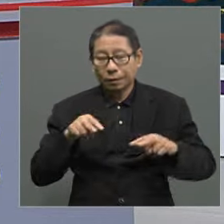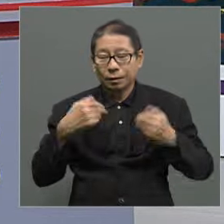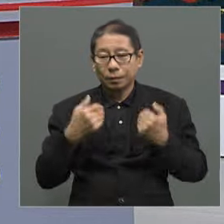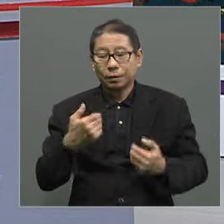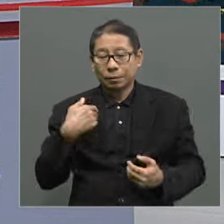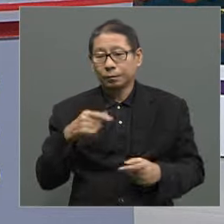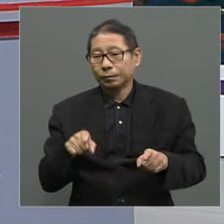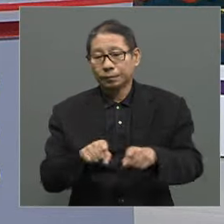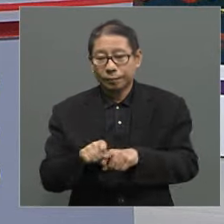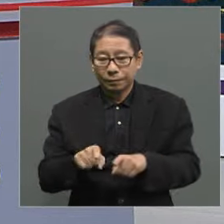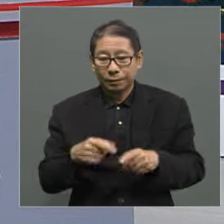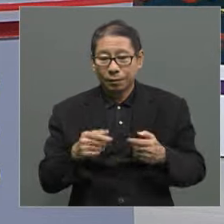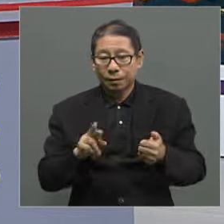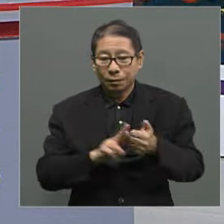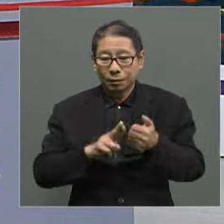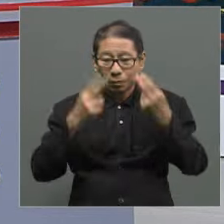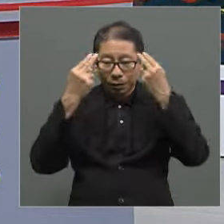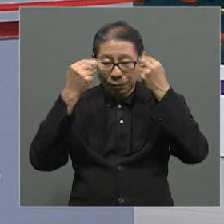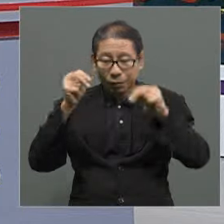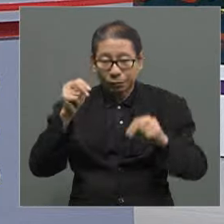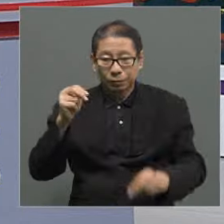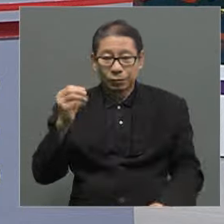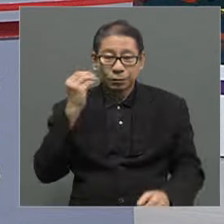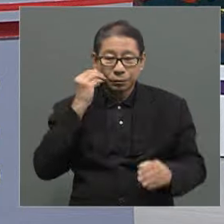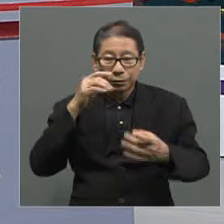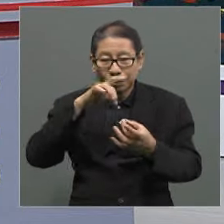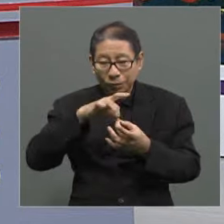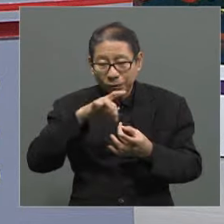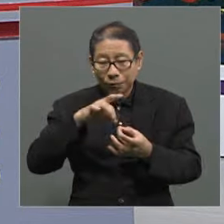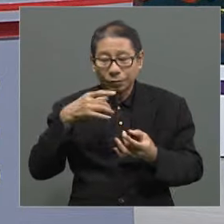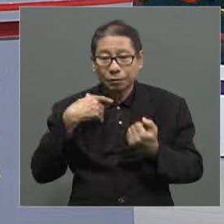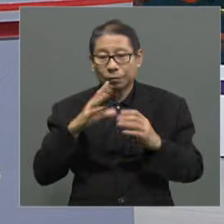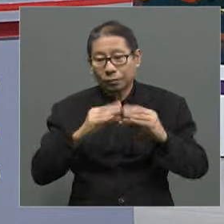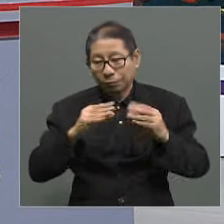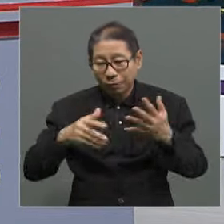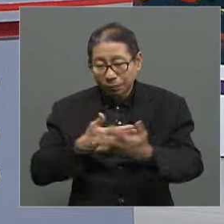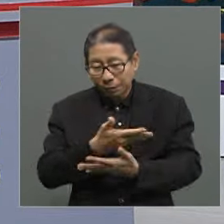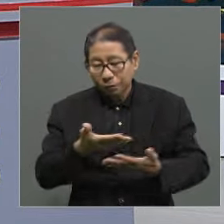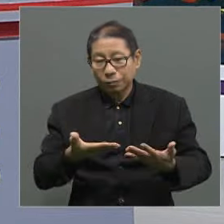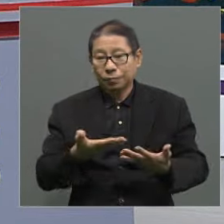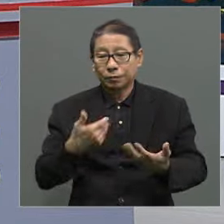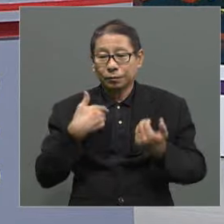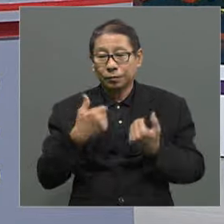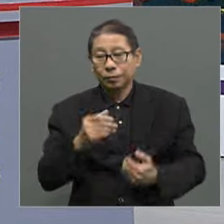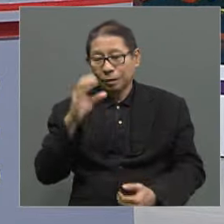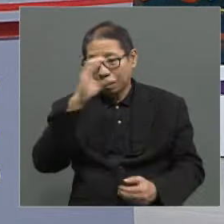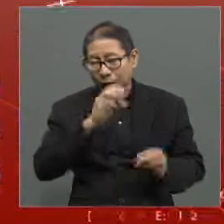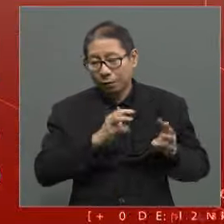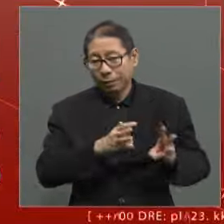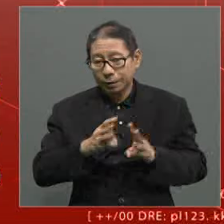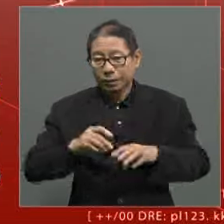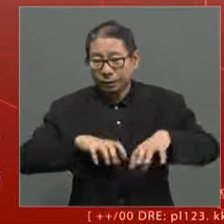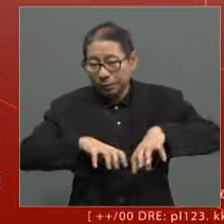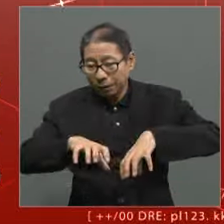ลักษณะนี้ด้วยซึ่งวันเนี้รองนายกสมศักดิ์ครับก็ไปบูรณาการประชุมกันหลายหน่วยงานเลยนะฮะเพื่อจะมาหาแนวทางในการบริหารจัด